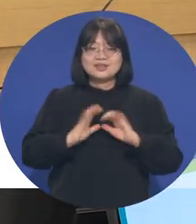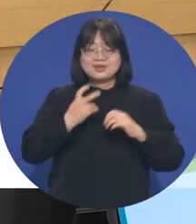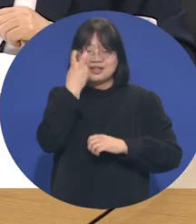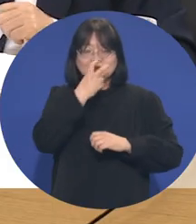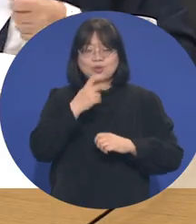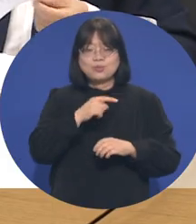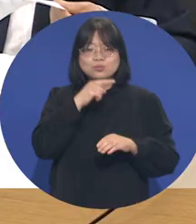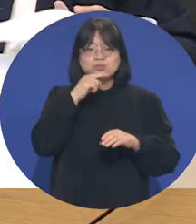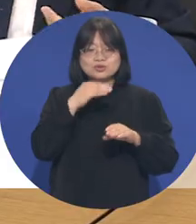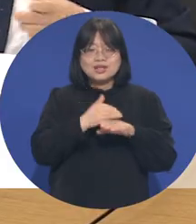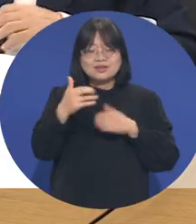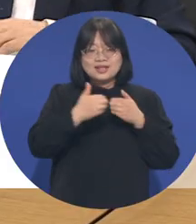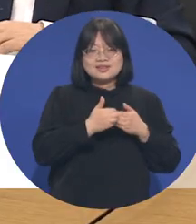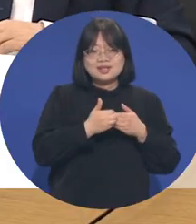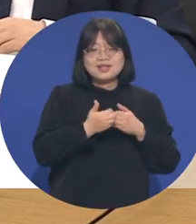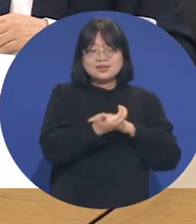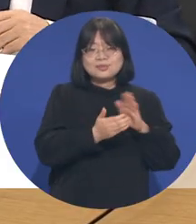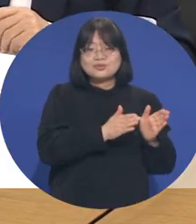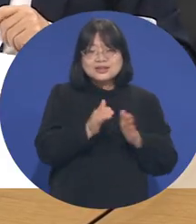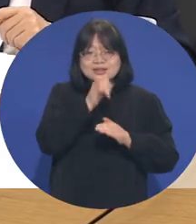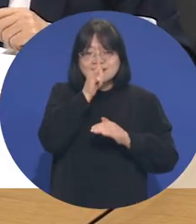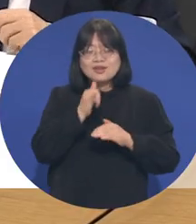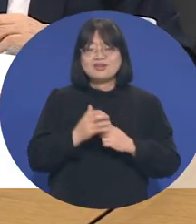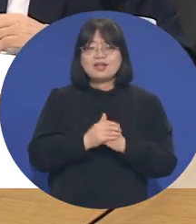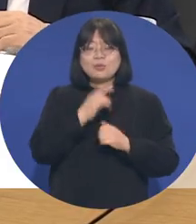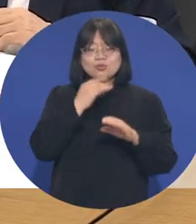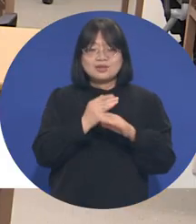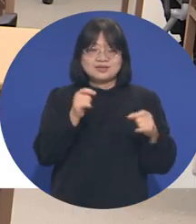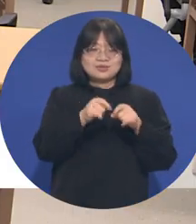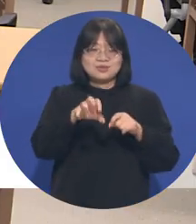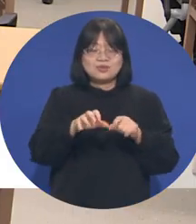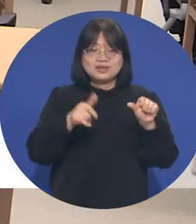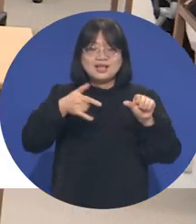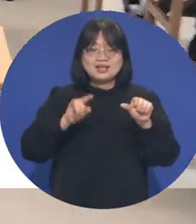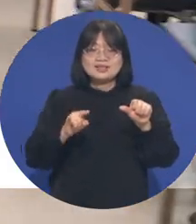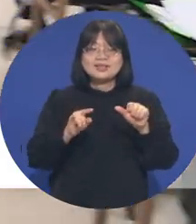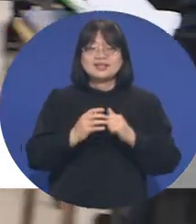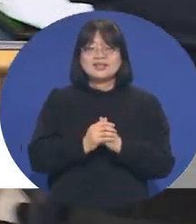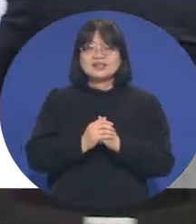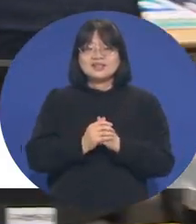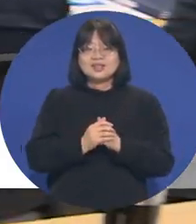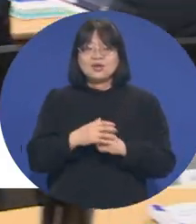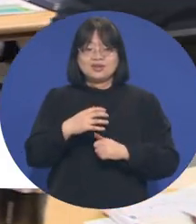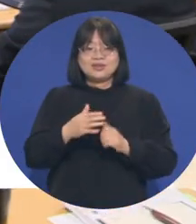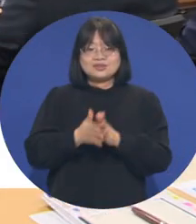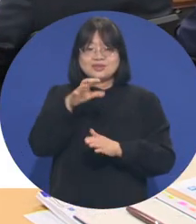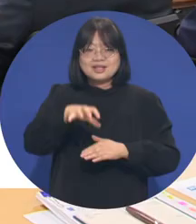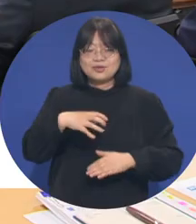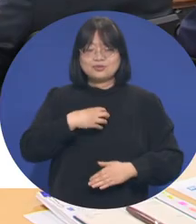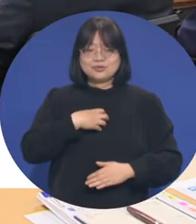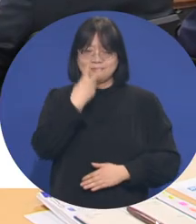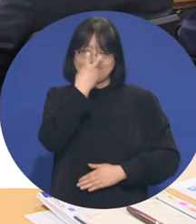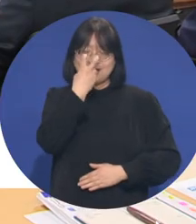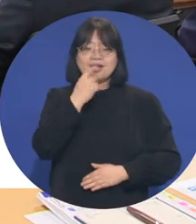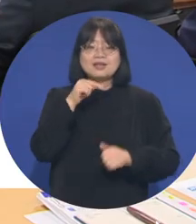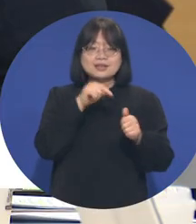준비 태세에 대응해 도내 접경 지역 5개 시군에 대한 위험구역 설정 검토를 지시했다고